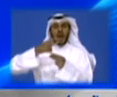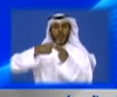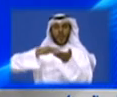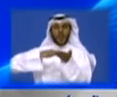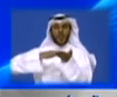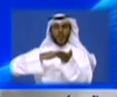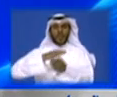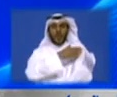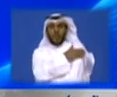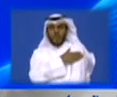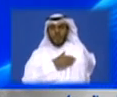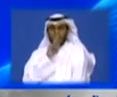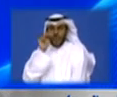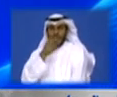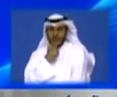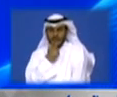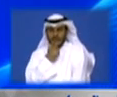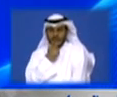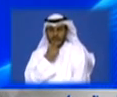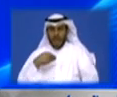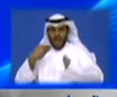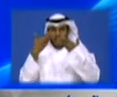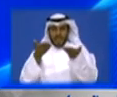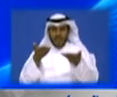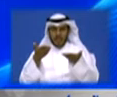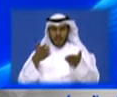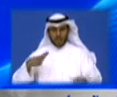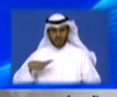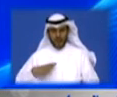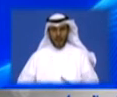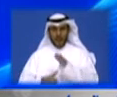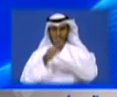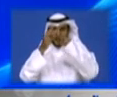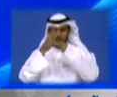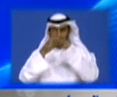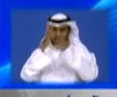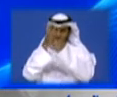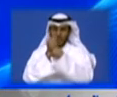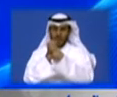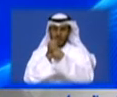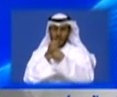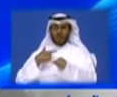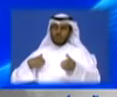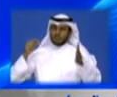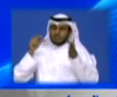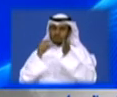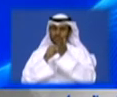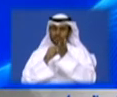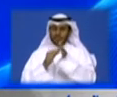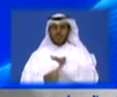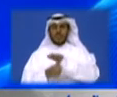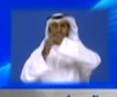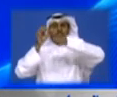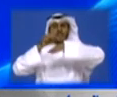صاحب السمو أمير البلاد الشيخ صباح الأحمد الجابر الصباح حفظه الله ورعاه، ومنحه لقب القائد